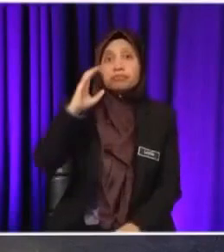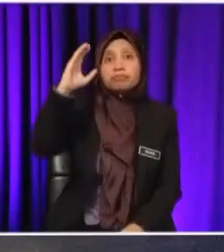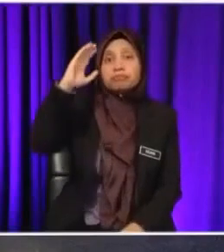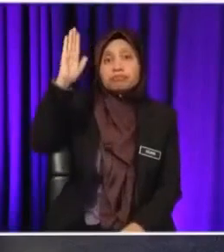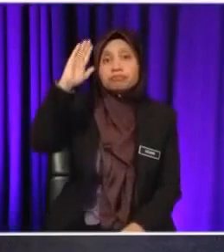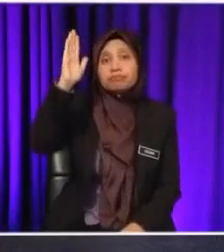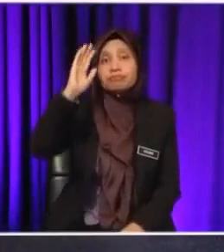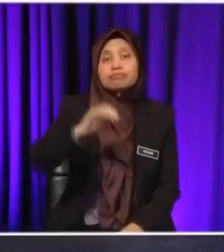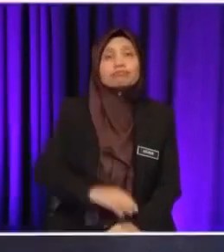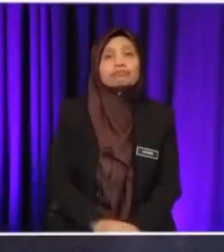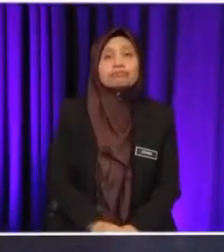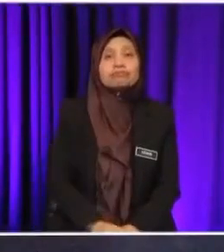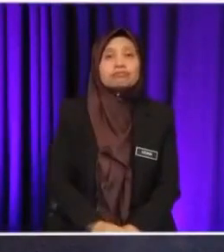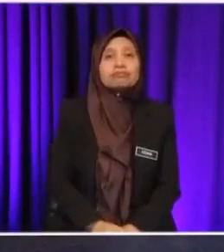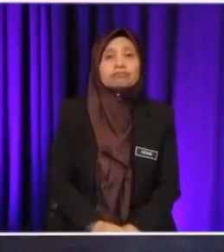angkat tangan.